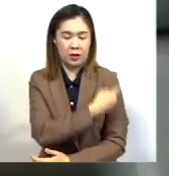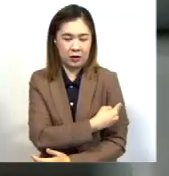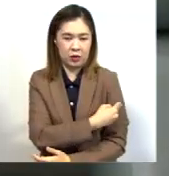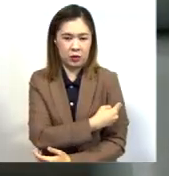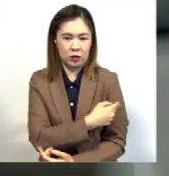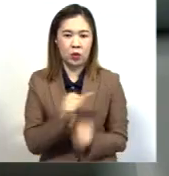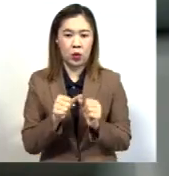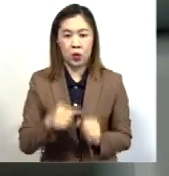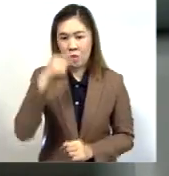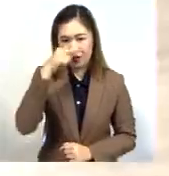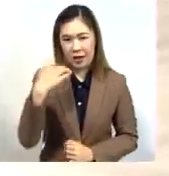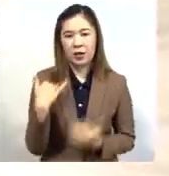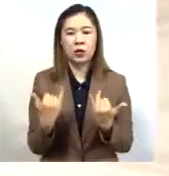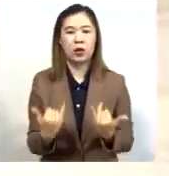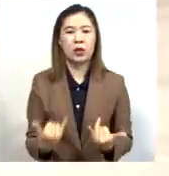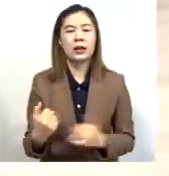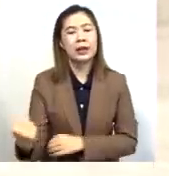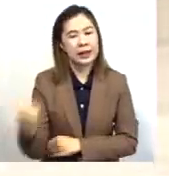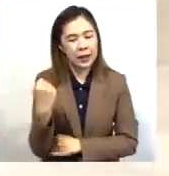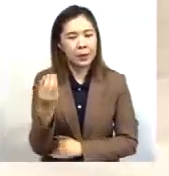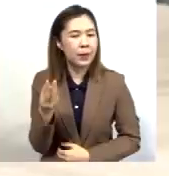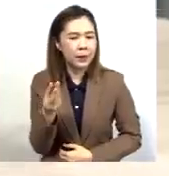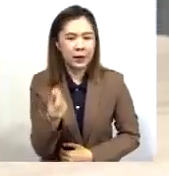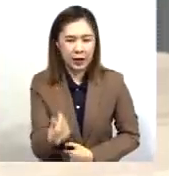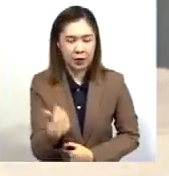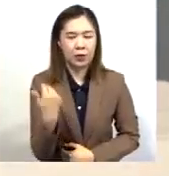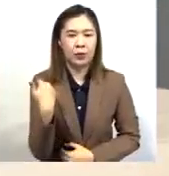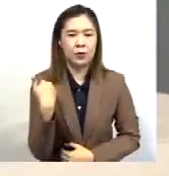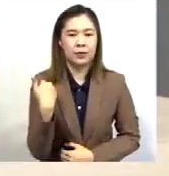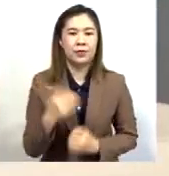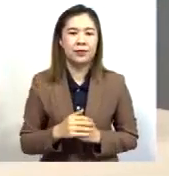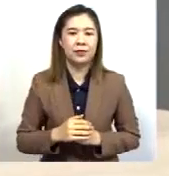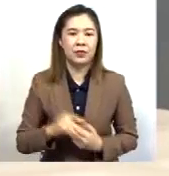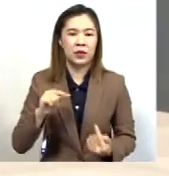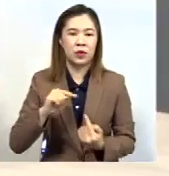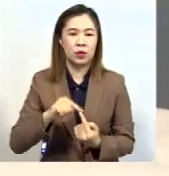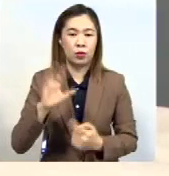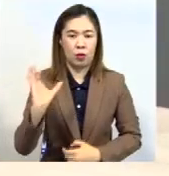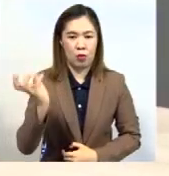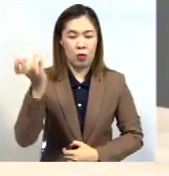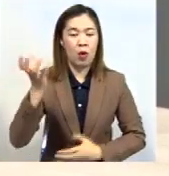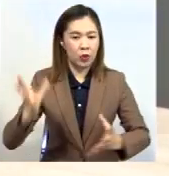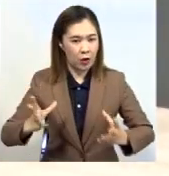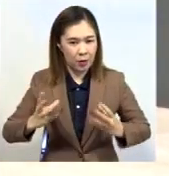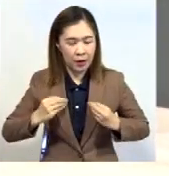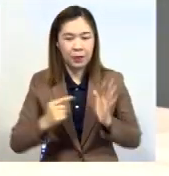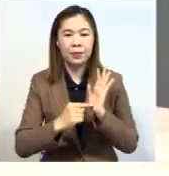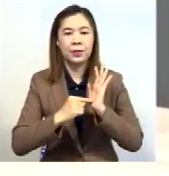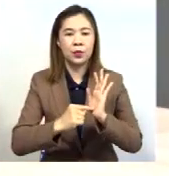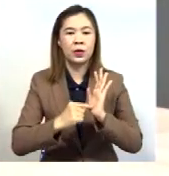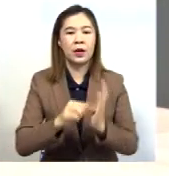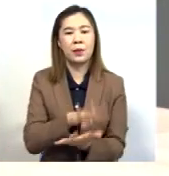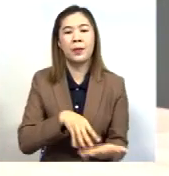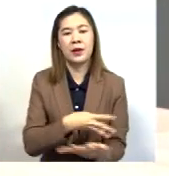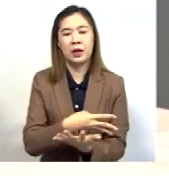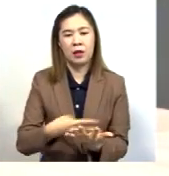ทยที่เราทำอยู่ถือว่าเข้มข้นแล้วก็รวดเร็วถือว่าเป็นที่ยอมรับในระดับนานาชาติยกตัวอย่างเช่นมาตร